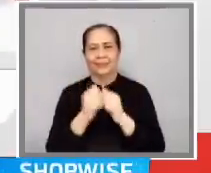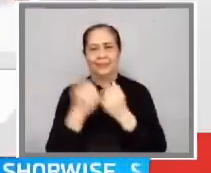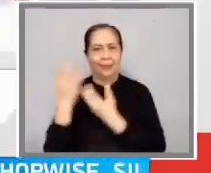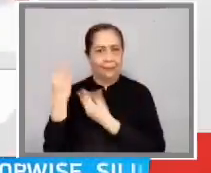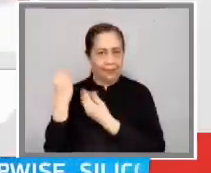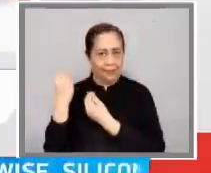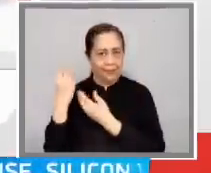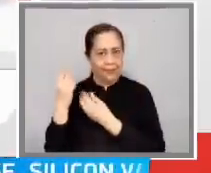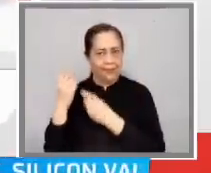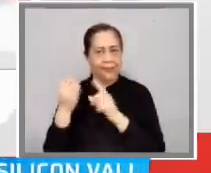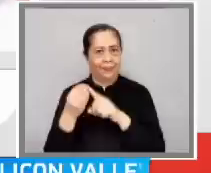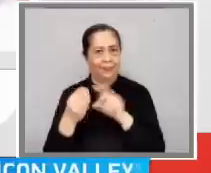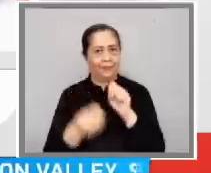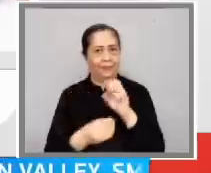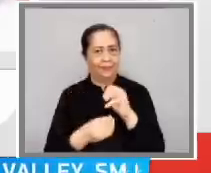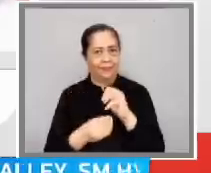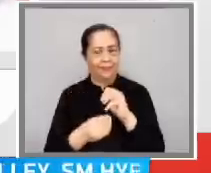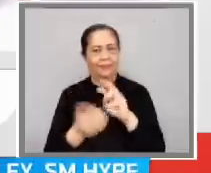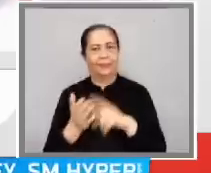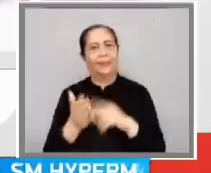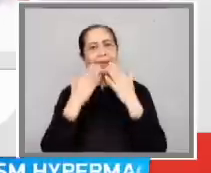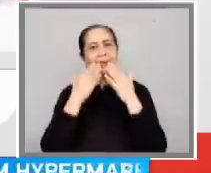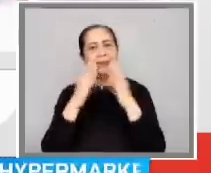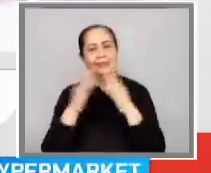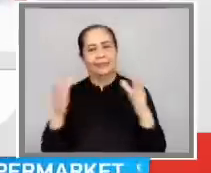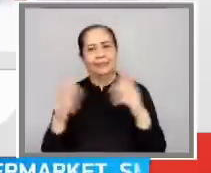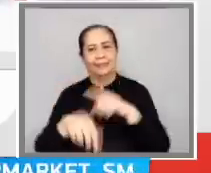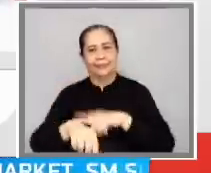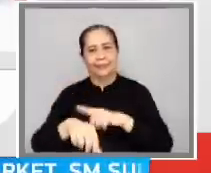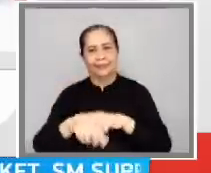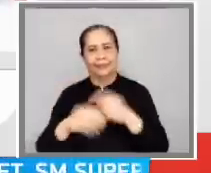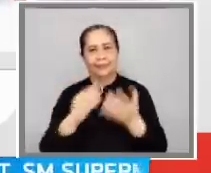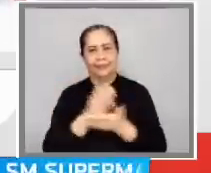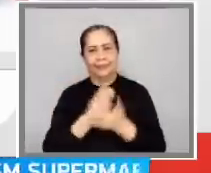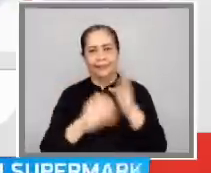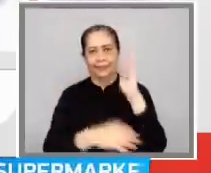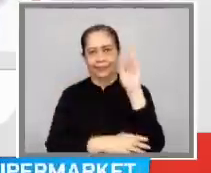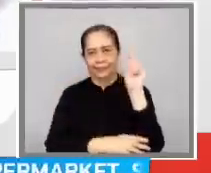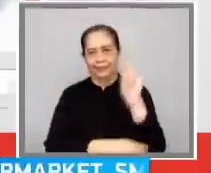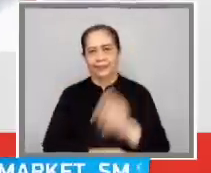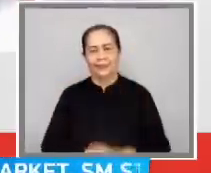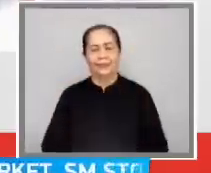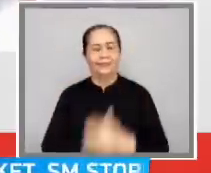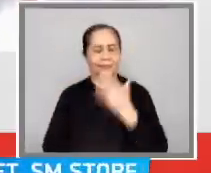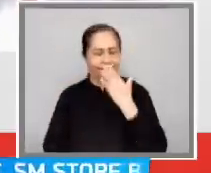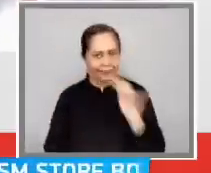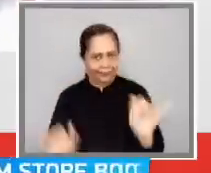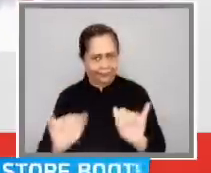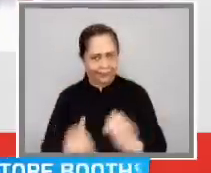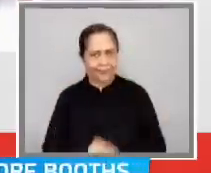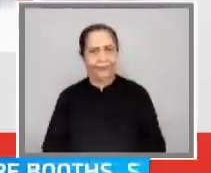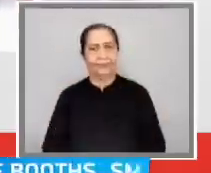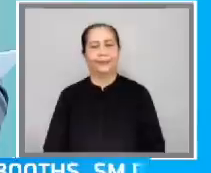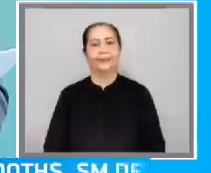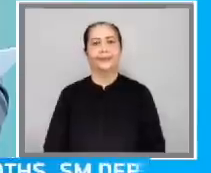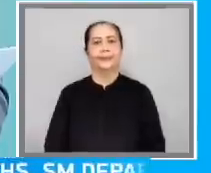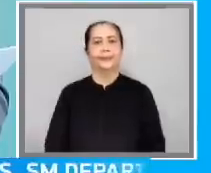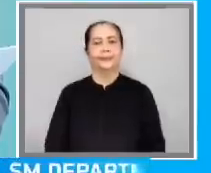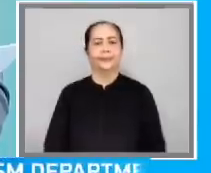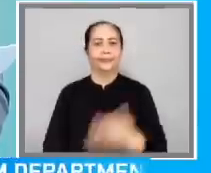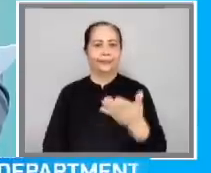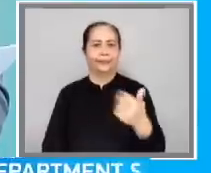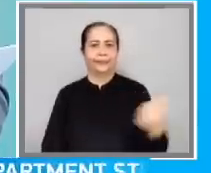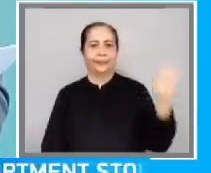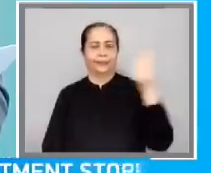sa SIMCA registration. Maraming salamat po sa inyong oras na ibinahagi sa Balitang Hali. Maraming salamat din po, Sir Rafi. Si NTC Deputy